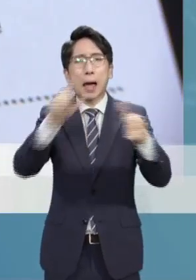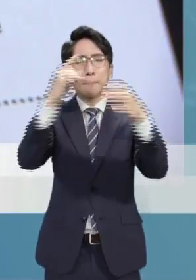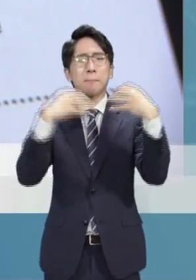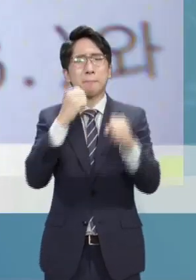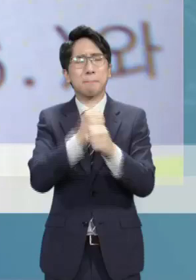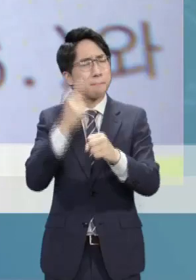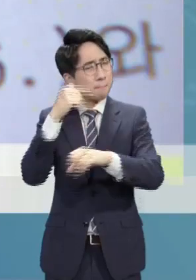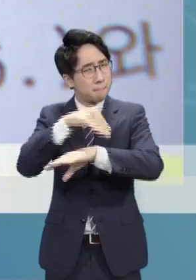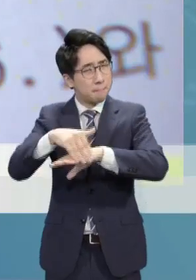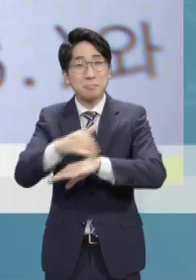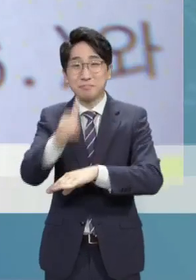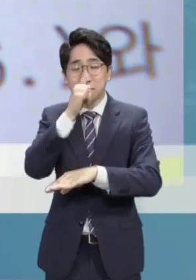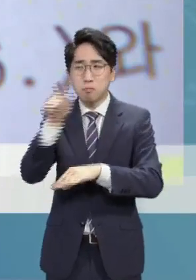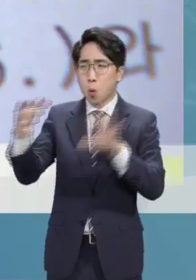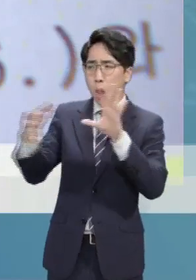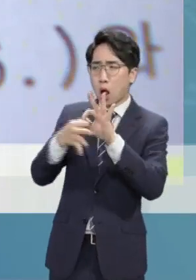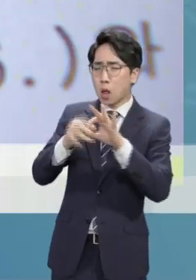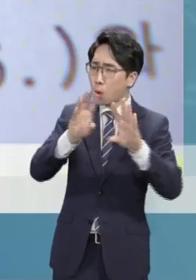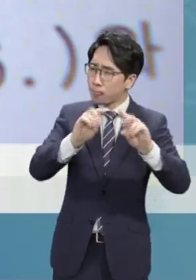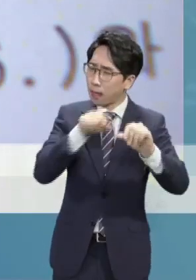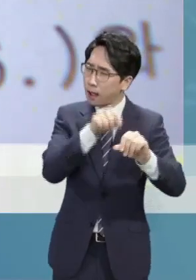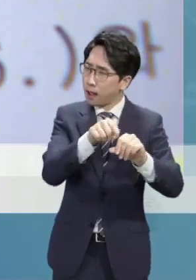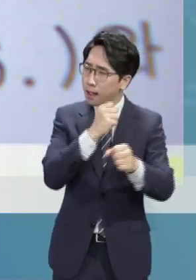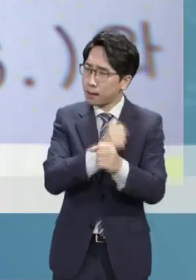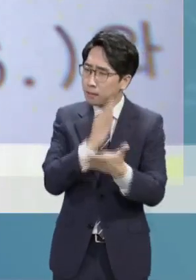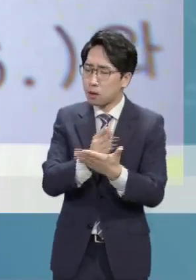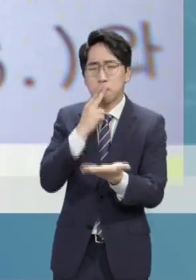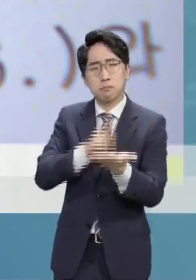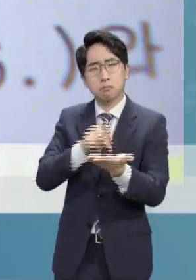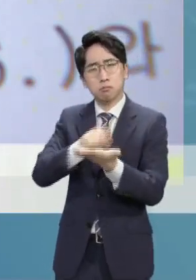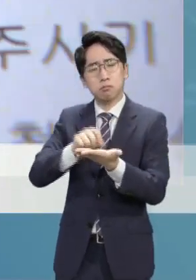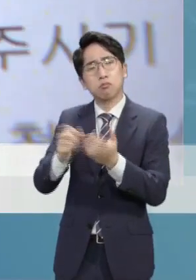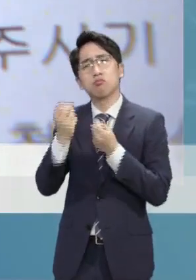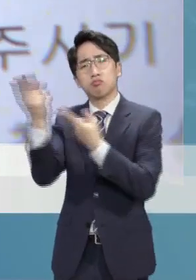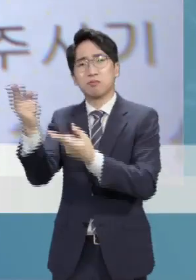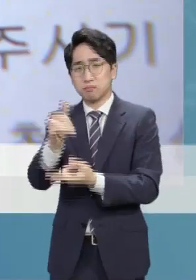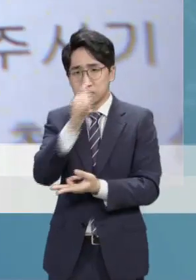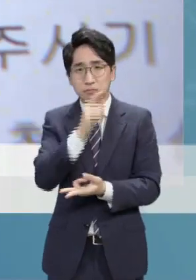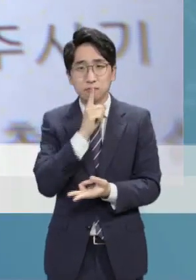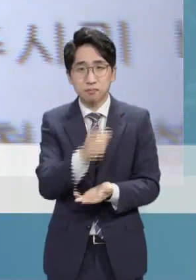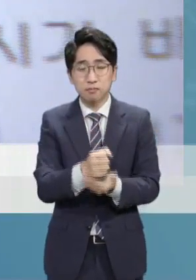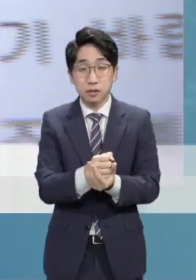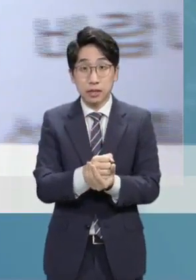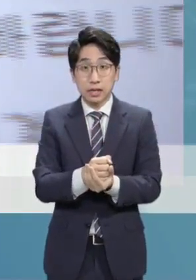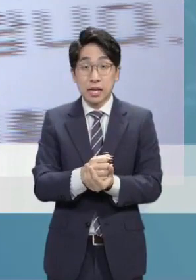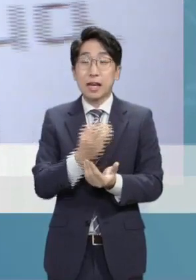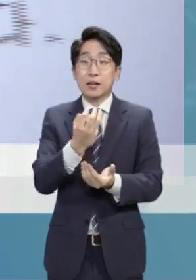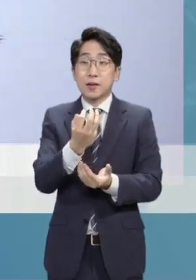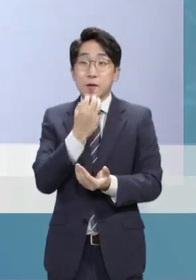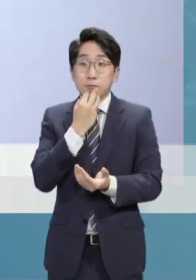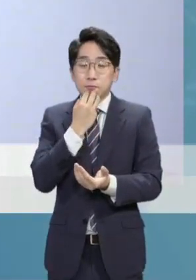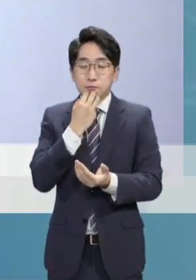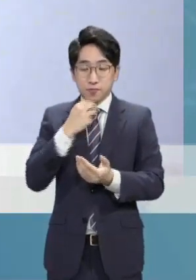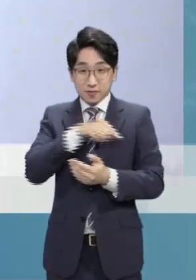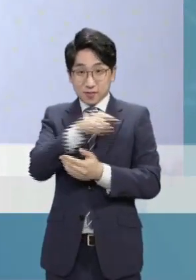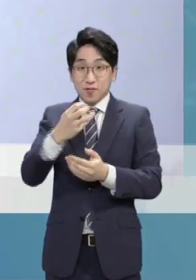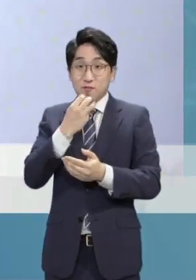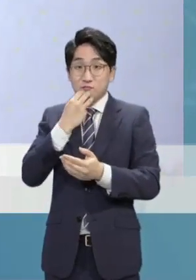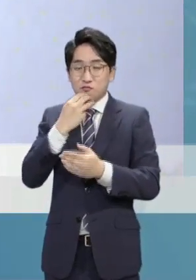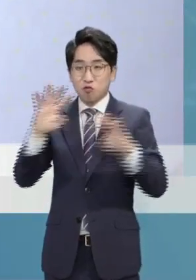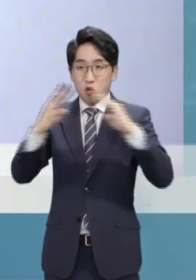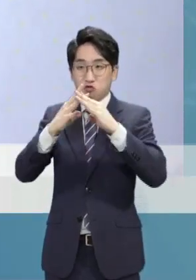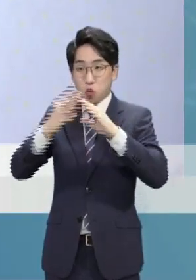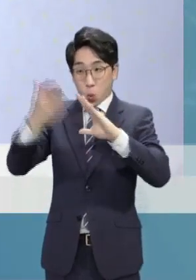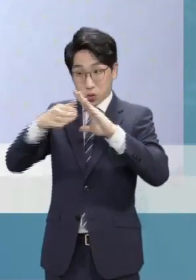이라는 제목 뛰었는데 요 지금 영상이 좀 나가고 있죠 이게 뭐냐면 은 서울 주택도 시공사가 소유하고 있는 마곡지구에 1